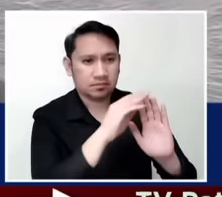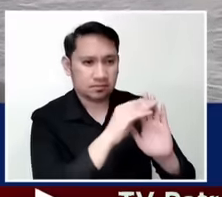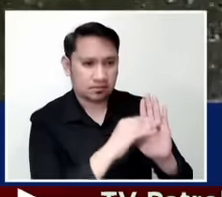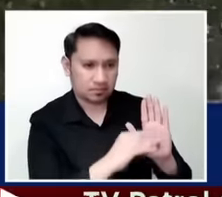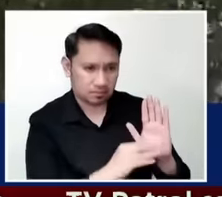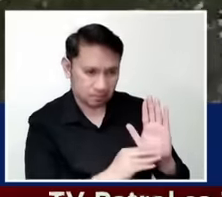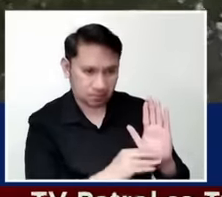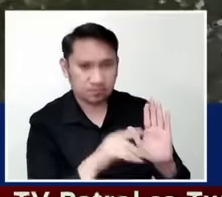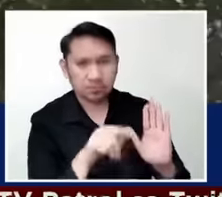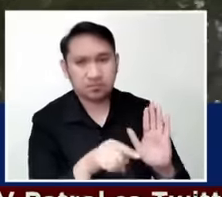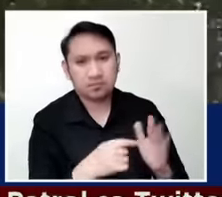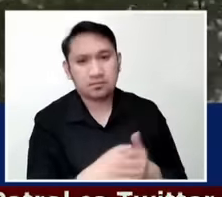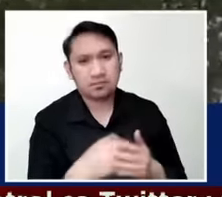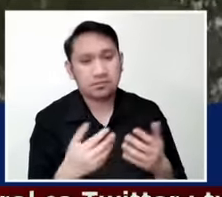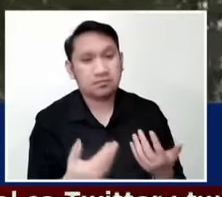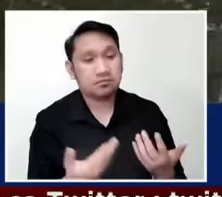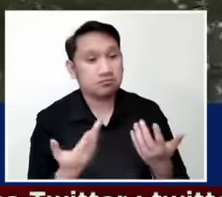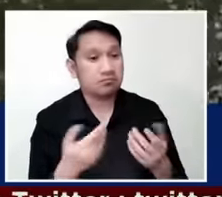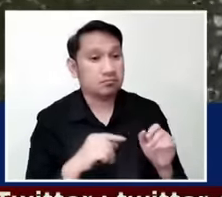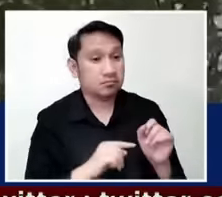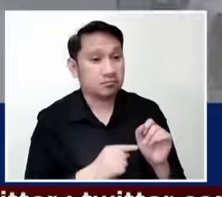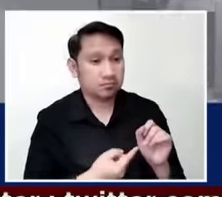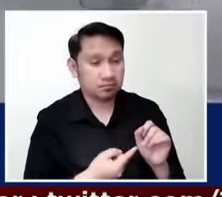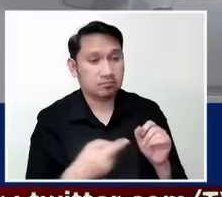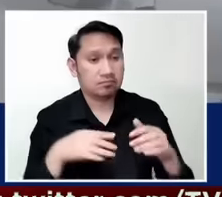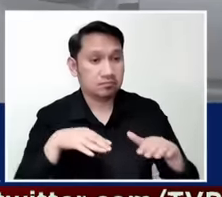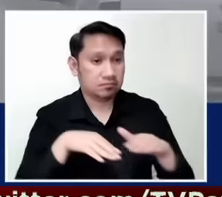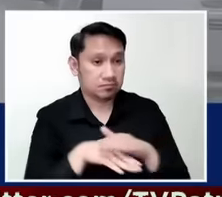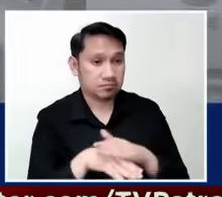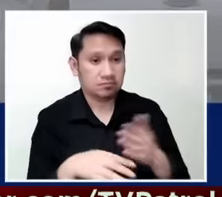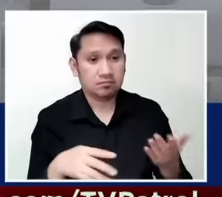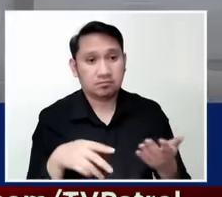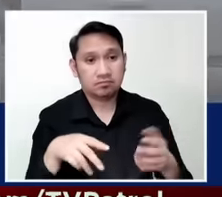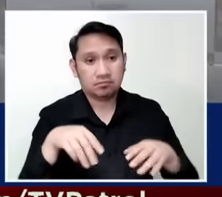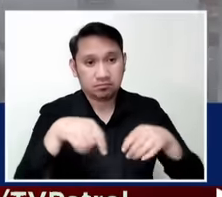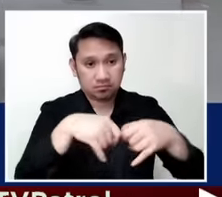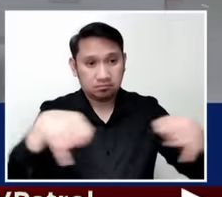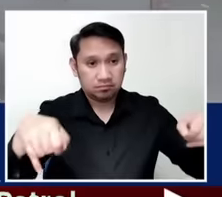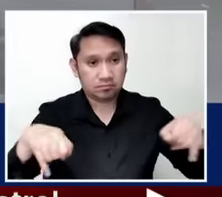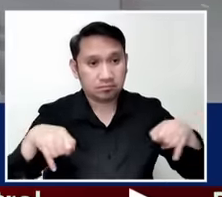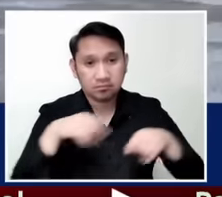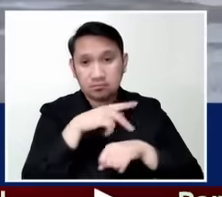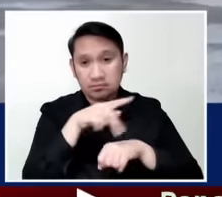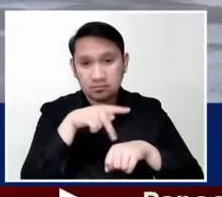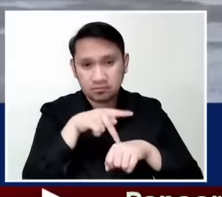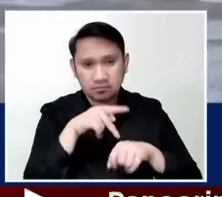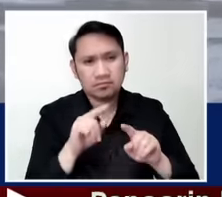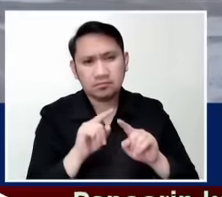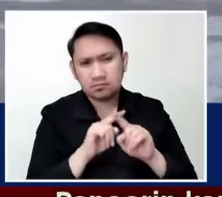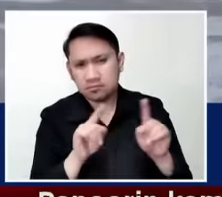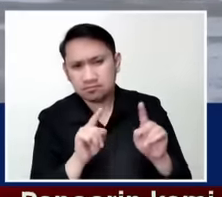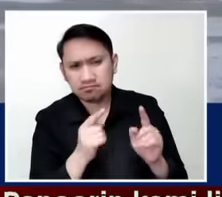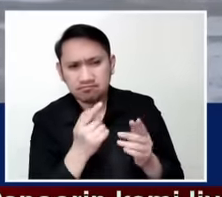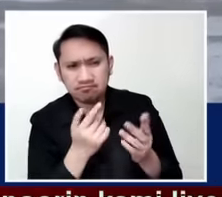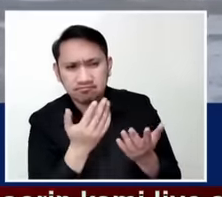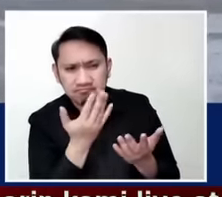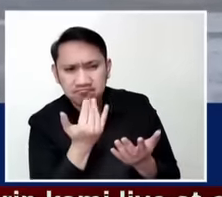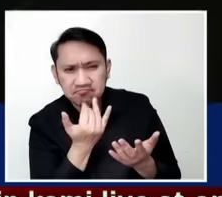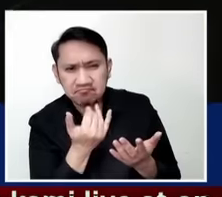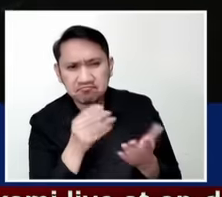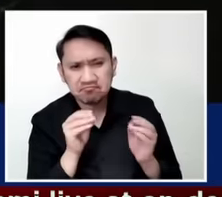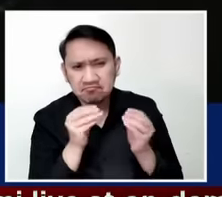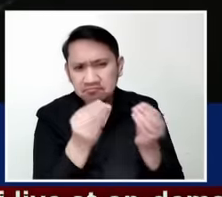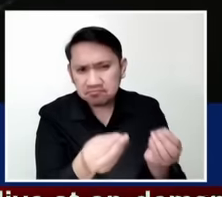Pag-asa, Pagkabuo o Pagpasok sa Philippine Area of Responsibility. Pero bakit nga ba pinapangalanan ang mga